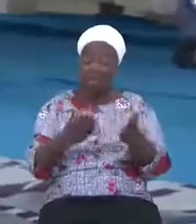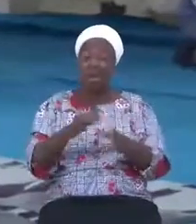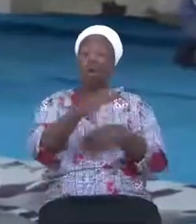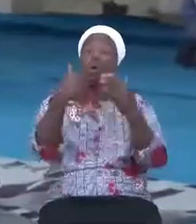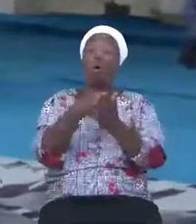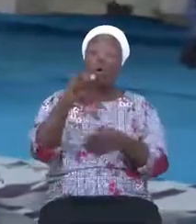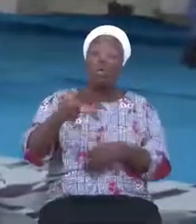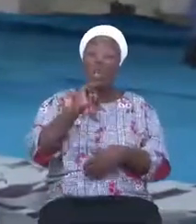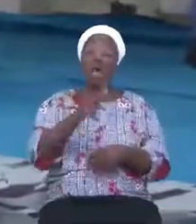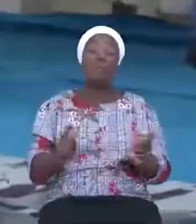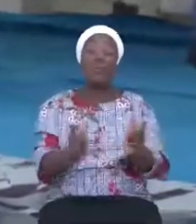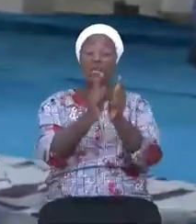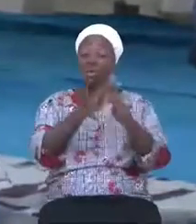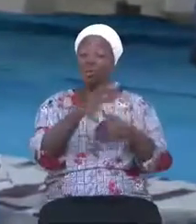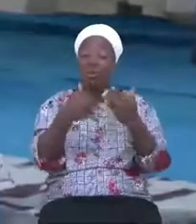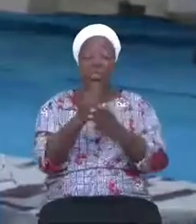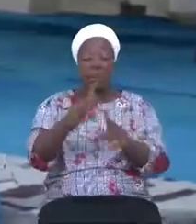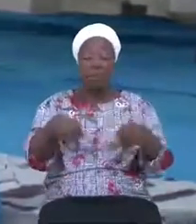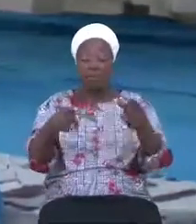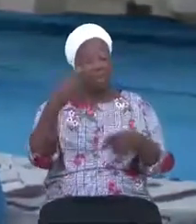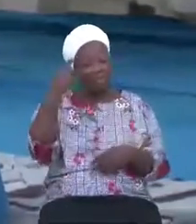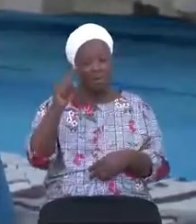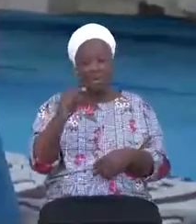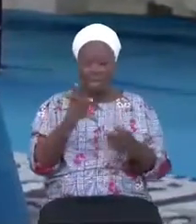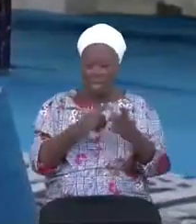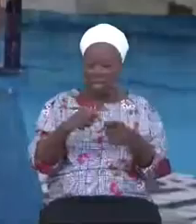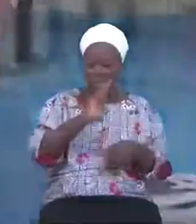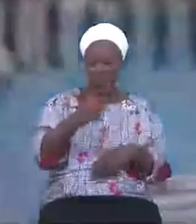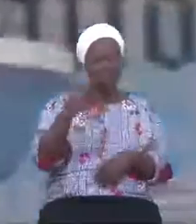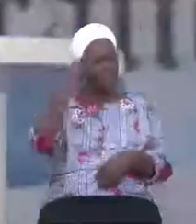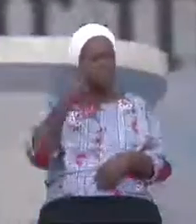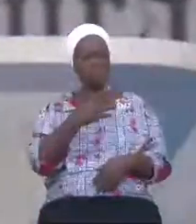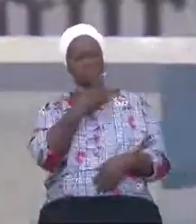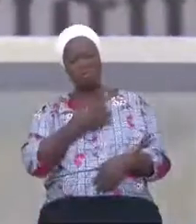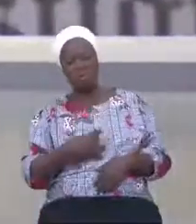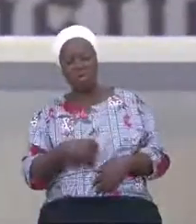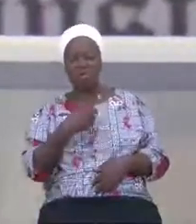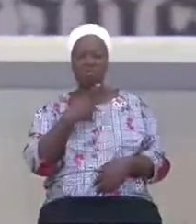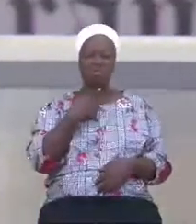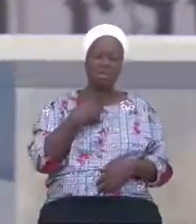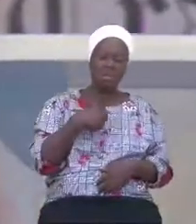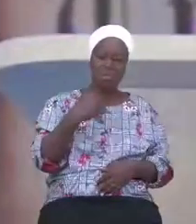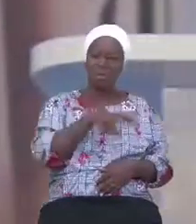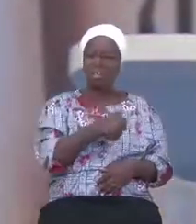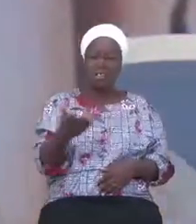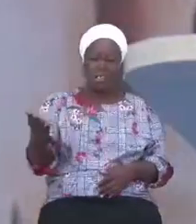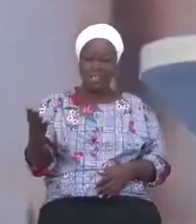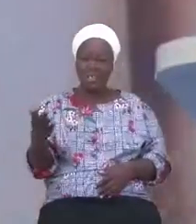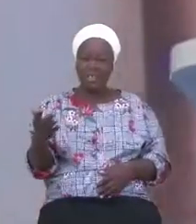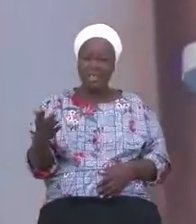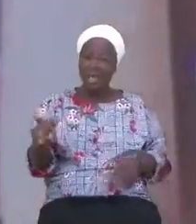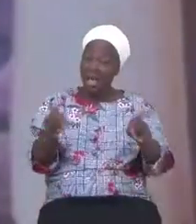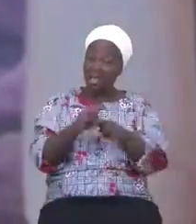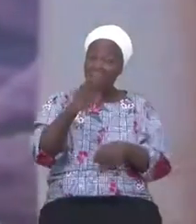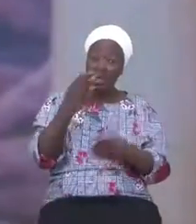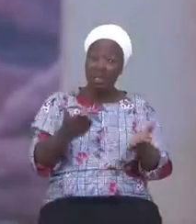les besoins sont pourvus. Il n'avait même pas pensé à la faim, à la soif ou à quoi que ce soit. Comme tu